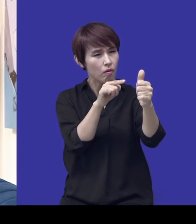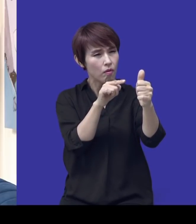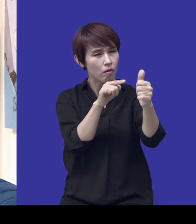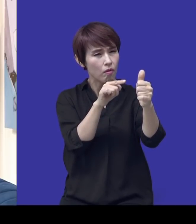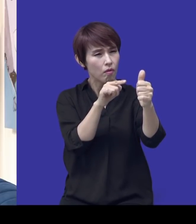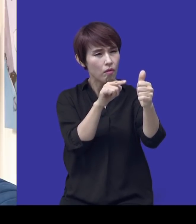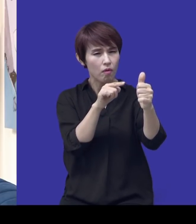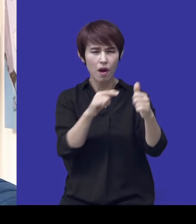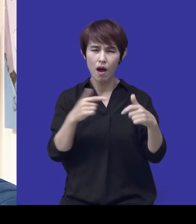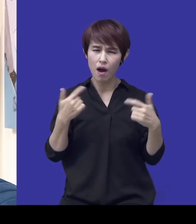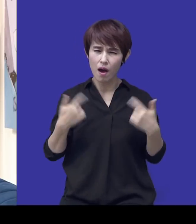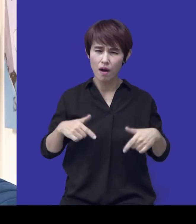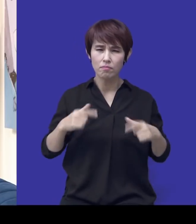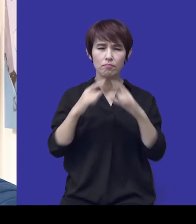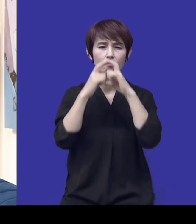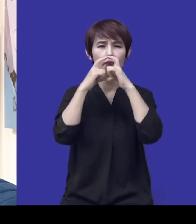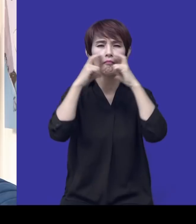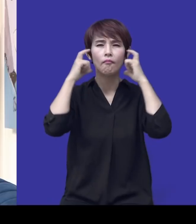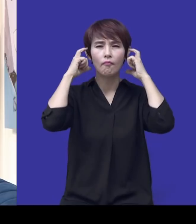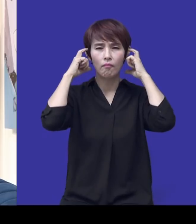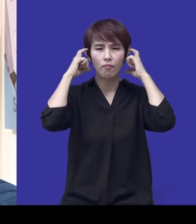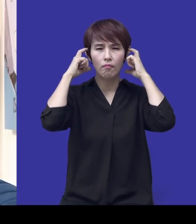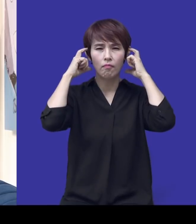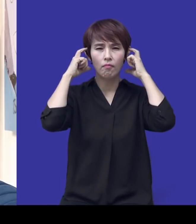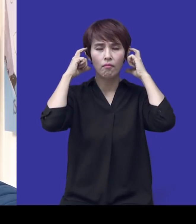마스크를 항상 끼고 계셨었고